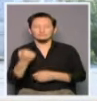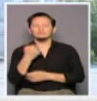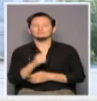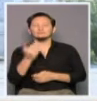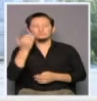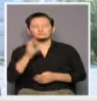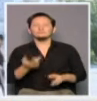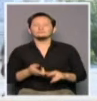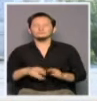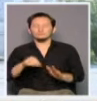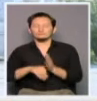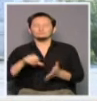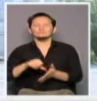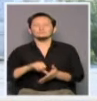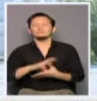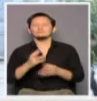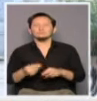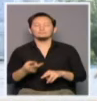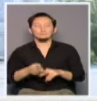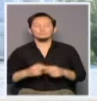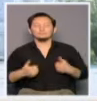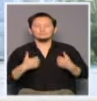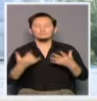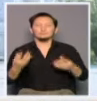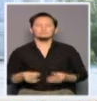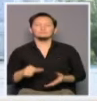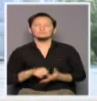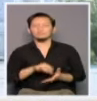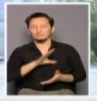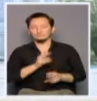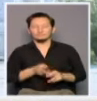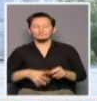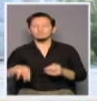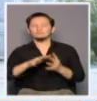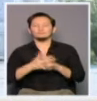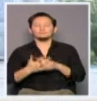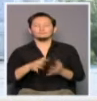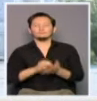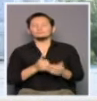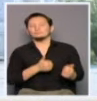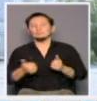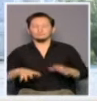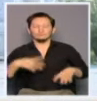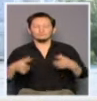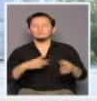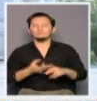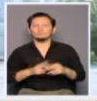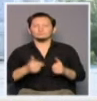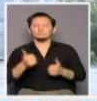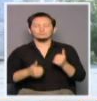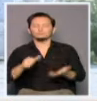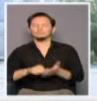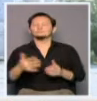нелегко. Я приложил все усилия, чтобы достичь ее в сегодняшнем состязании. Все борцы приехали с хорошей подготовкой. Состязался с